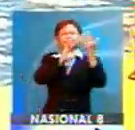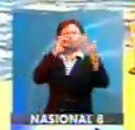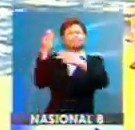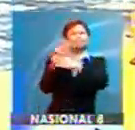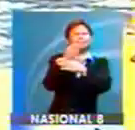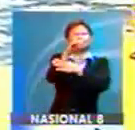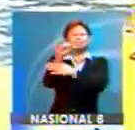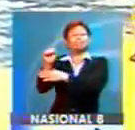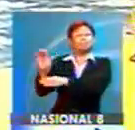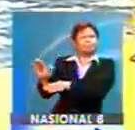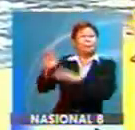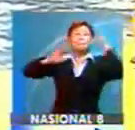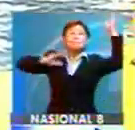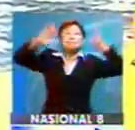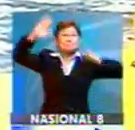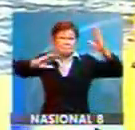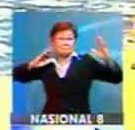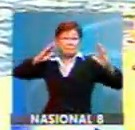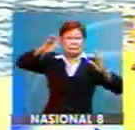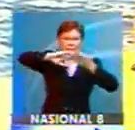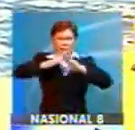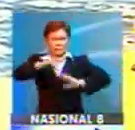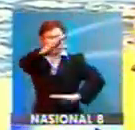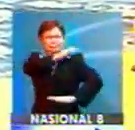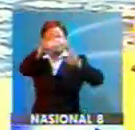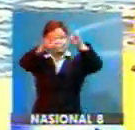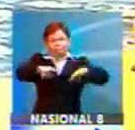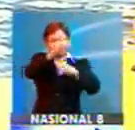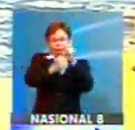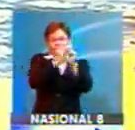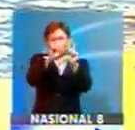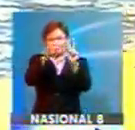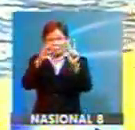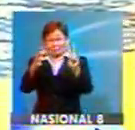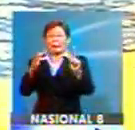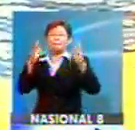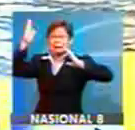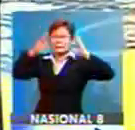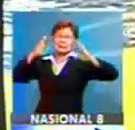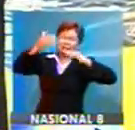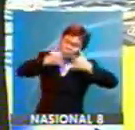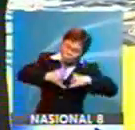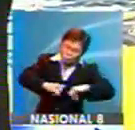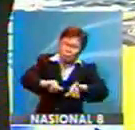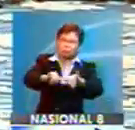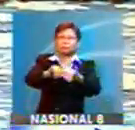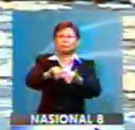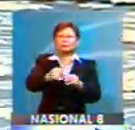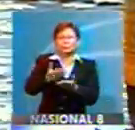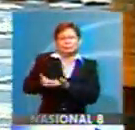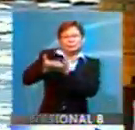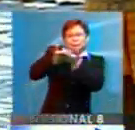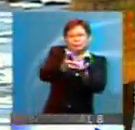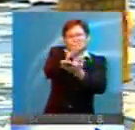ancamannya. Dalam pada itu, Malaysia yang akan menjadi pengerusi ASEAN 2015 juga akan terus mengangkat isu